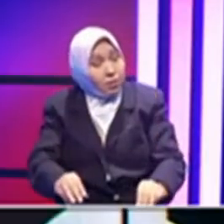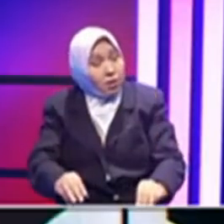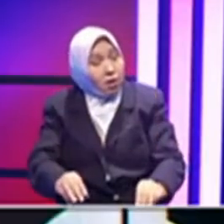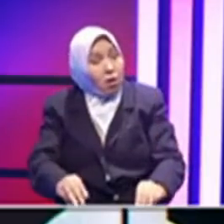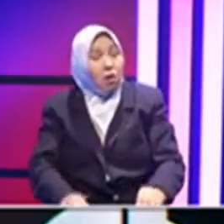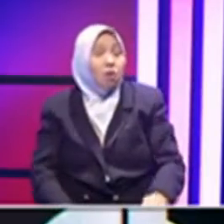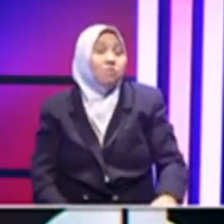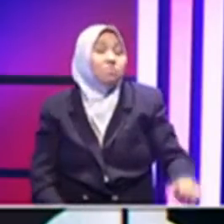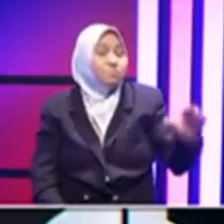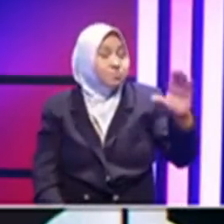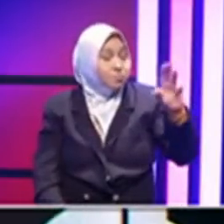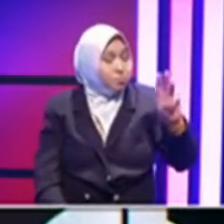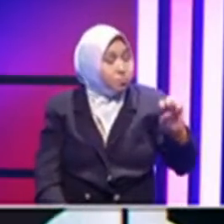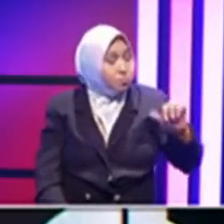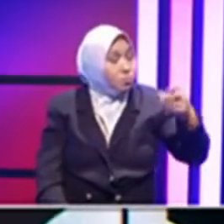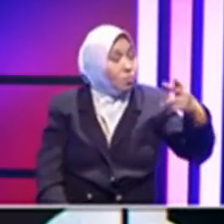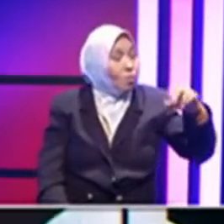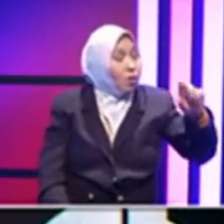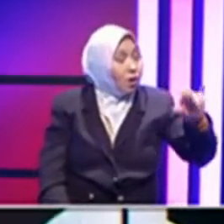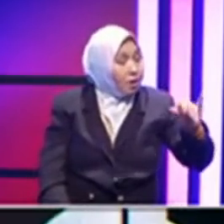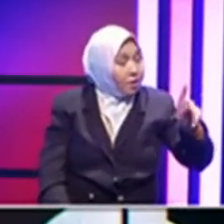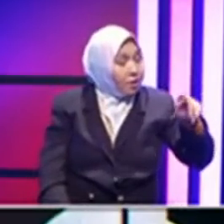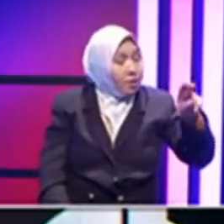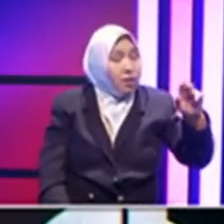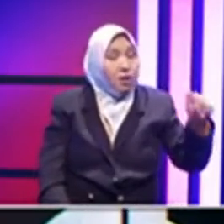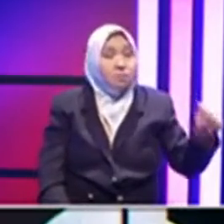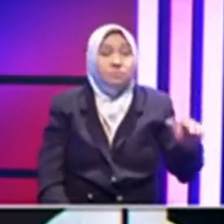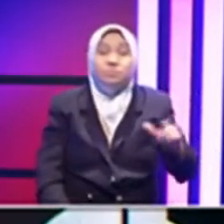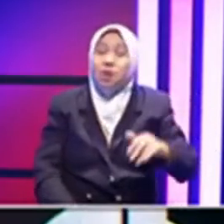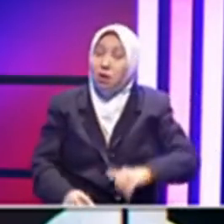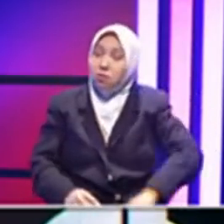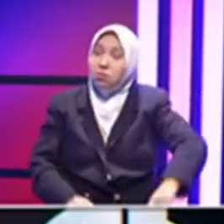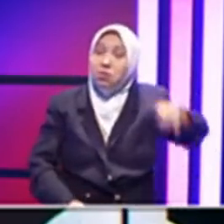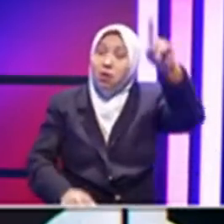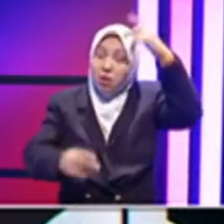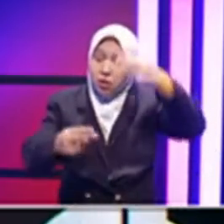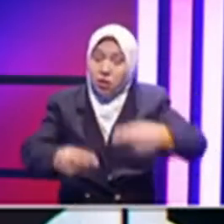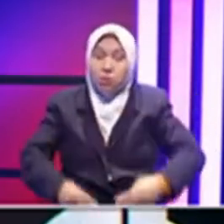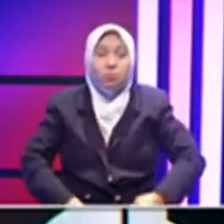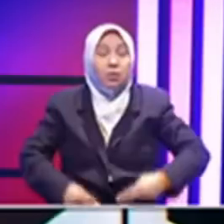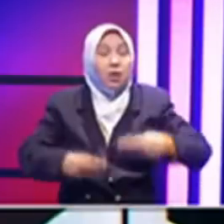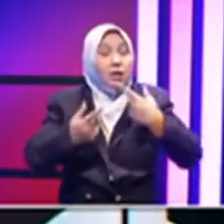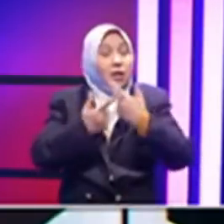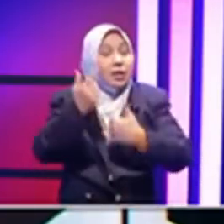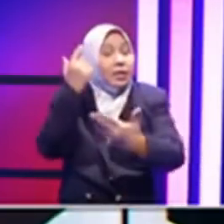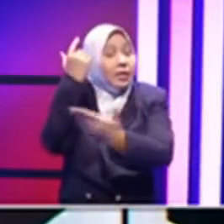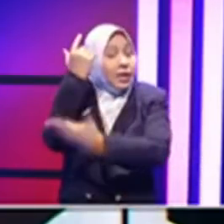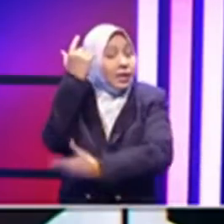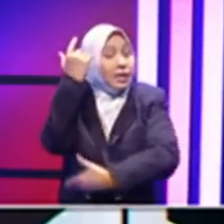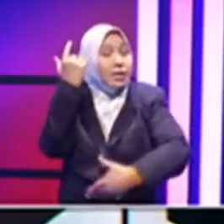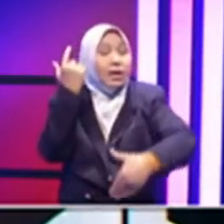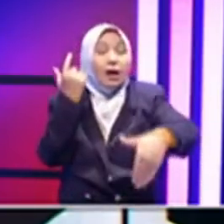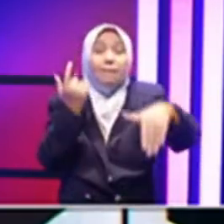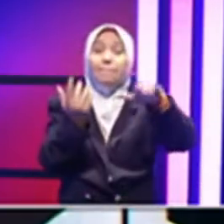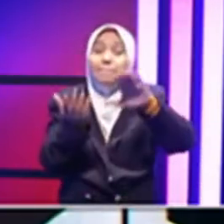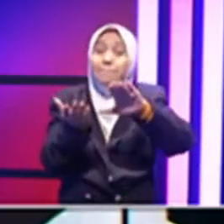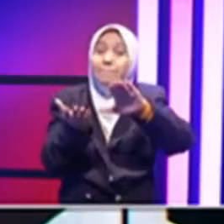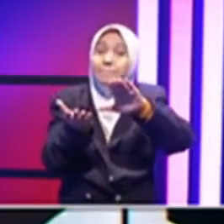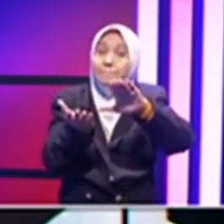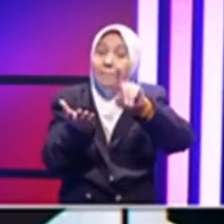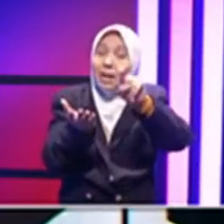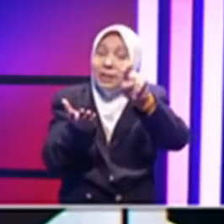ahyaina bihi baldatan maita, kami hidupkan daripada negeri yang mati itu air, ya. Dan